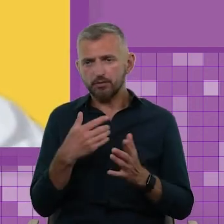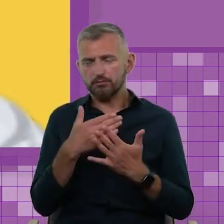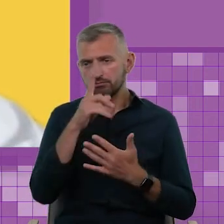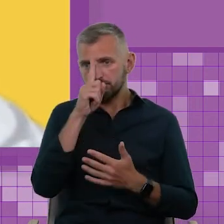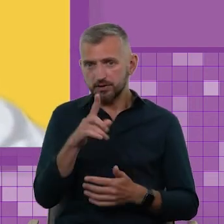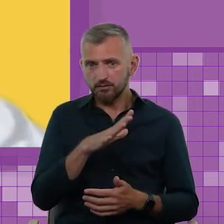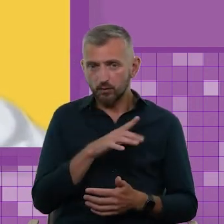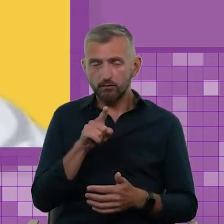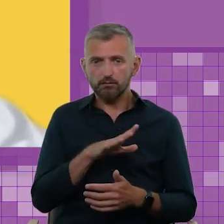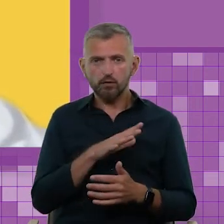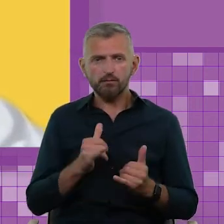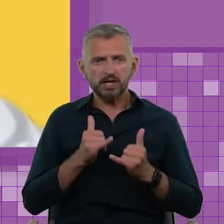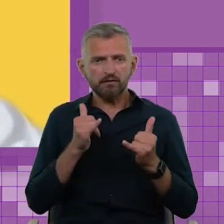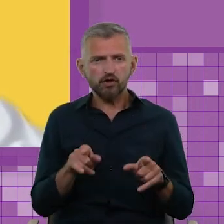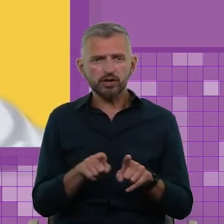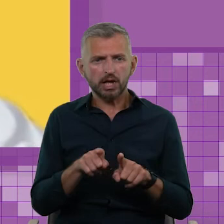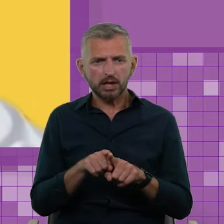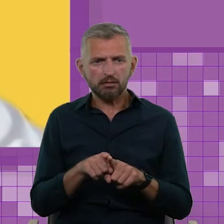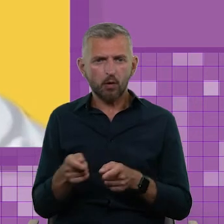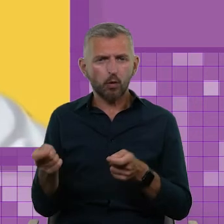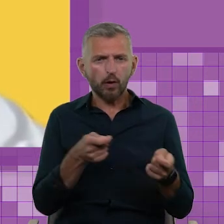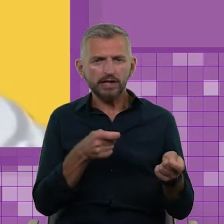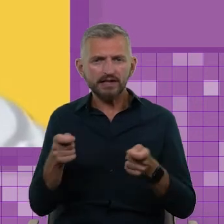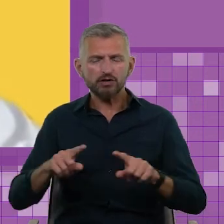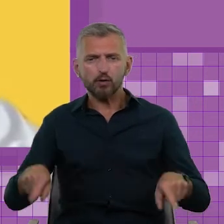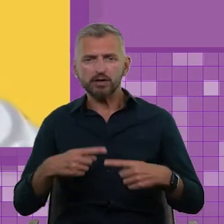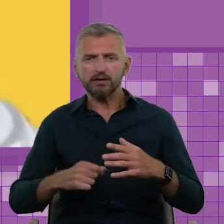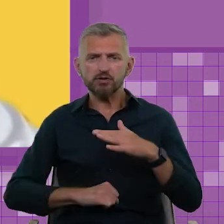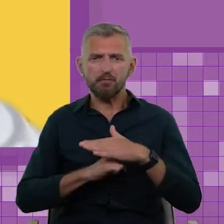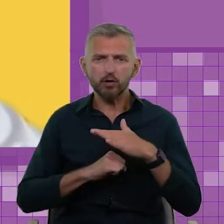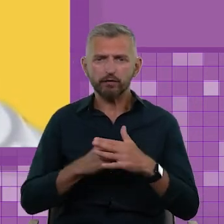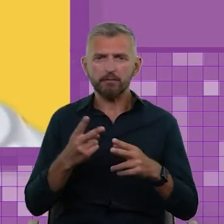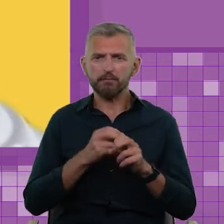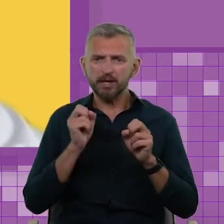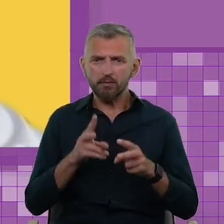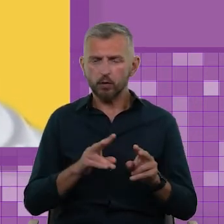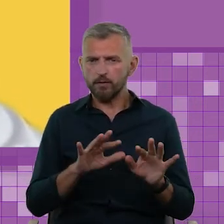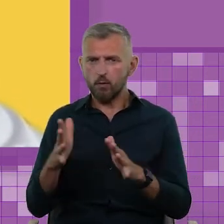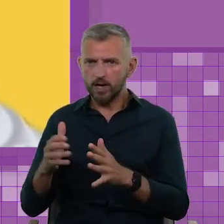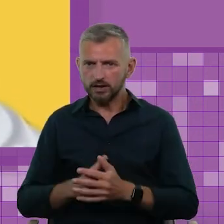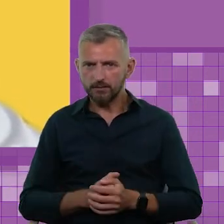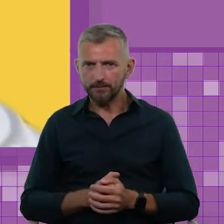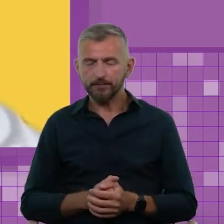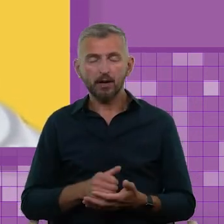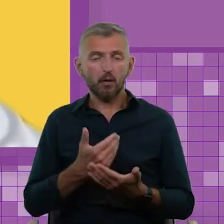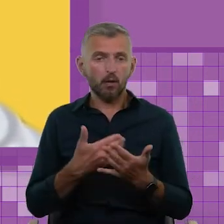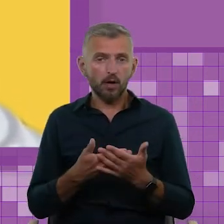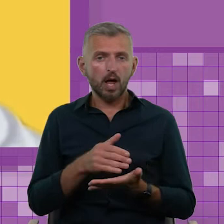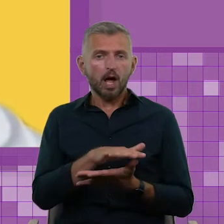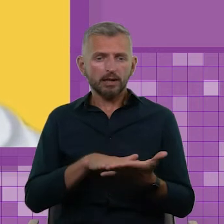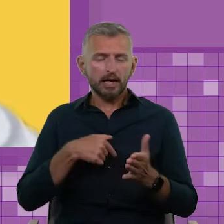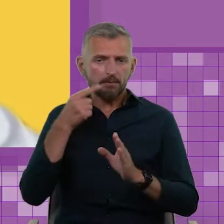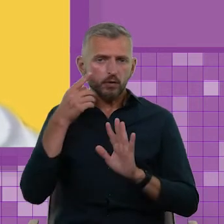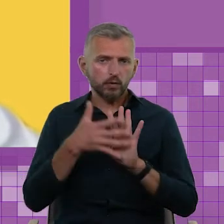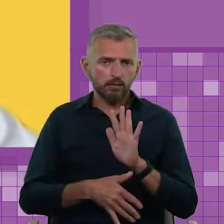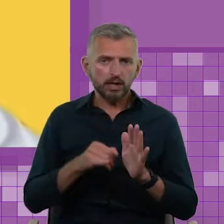був присвячений, скоріше, таким логістичним, організаційним, базовим, безпековим моментам. Так? От, а далі ми